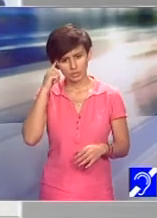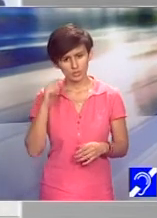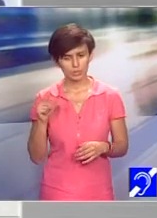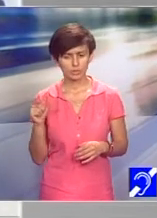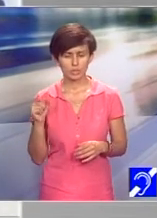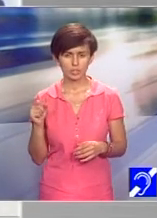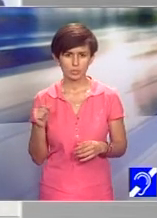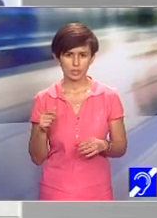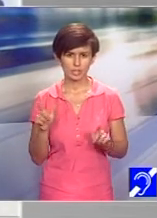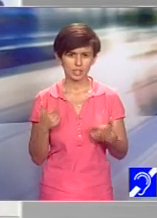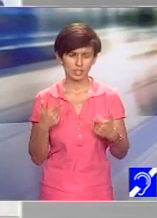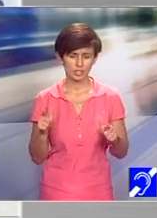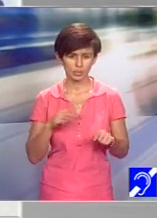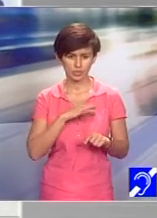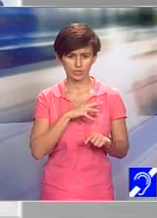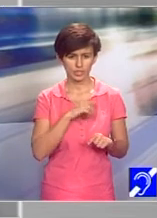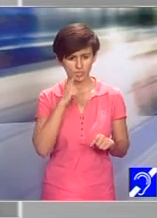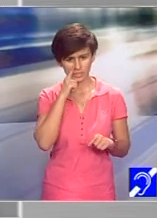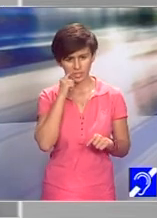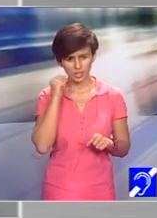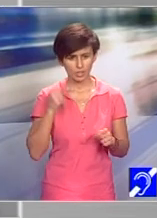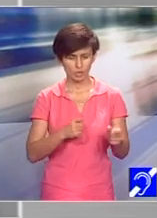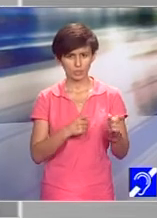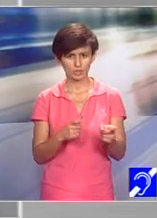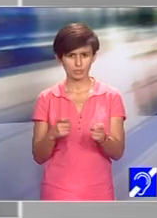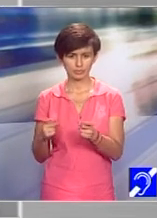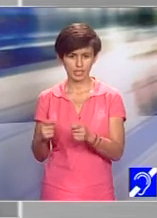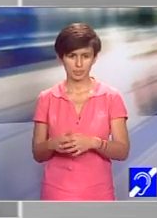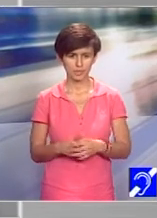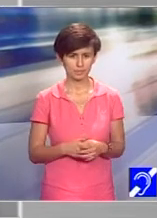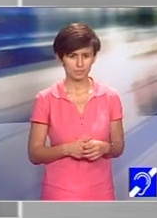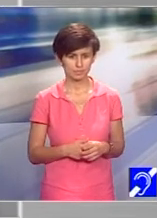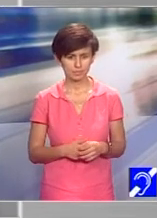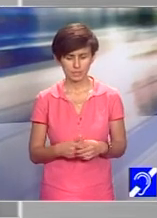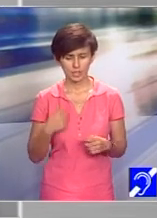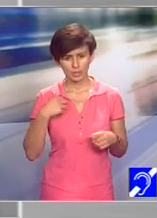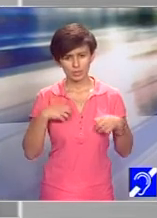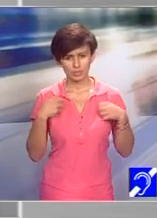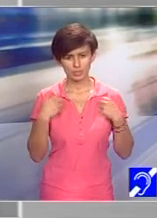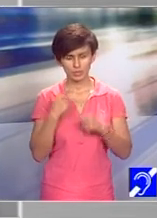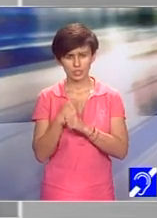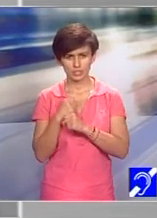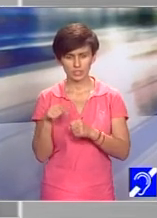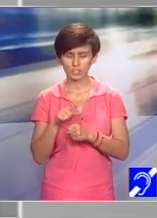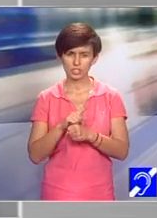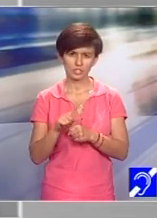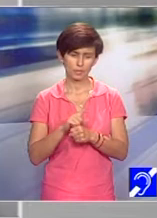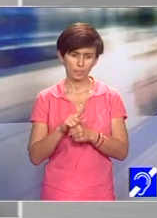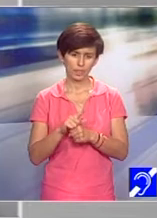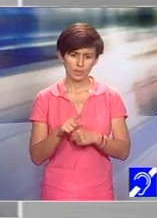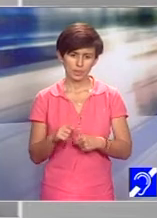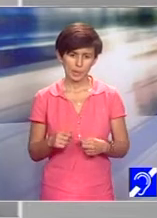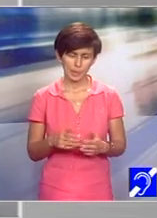cântecului francez medieval laic, Omul înarmat. Mă bucură foarte mult că se face această lucrare, mai ales că vine